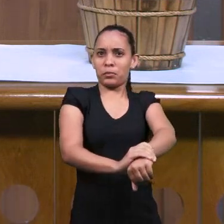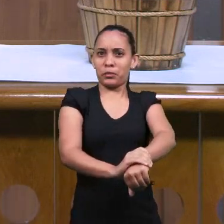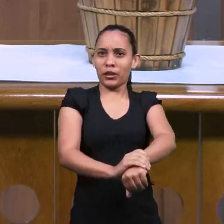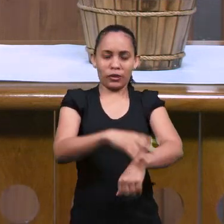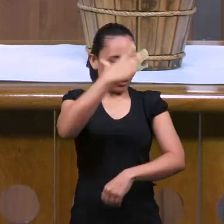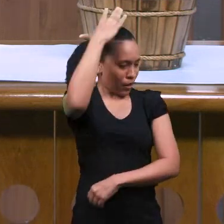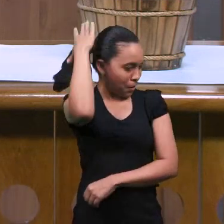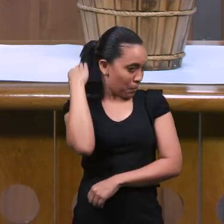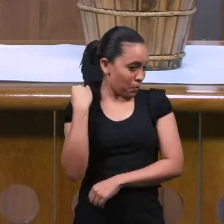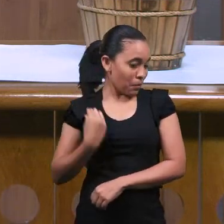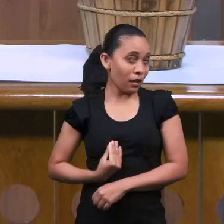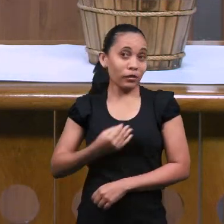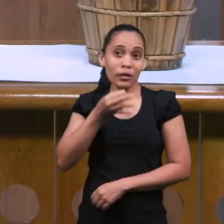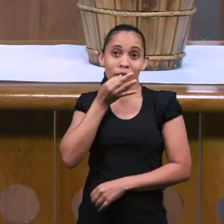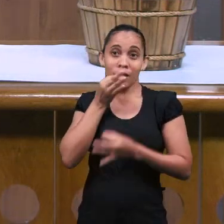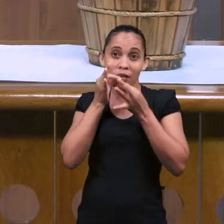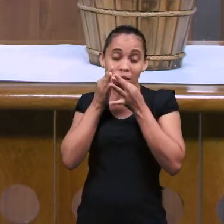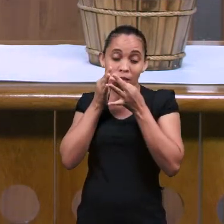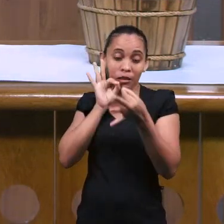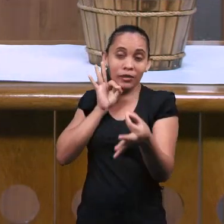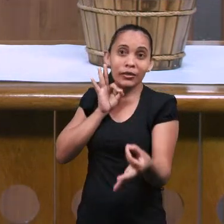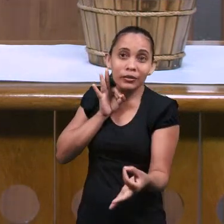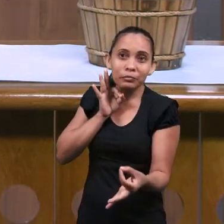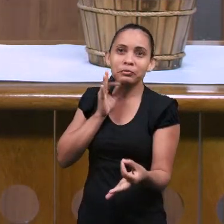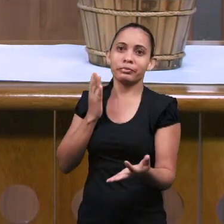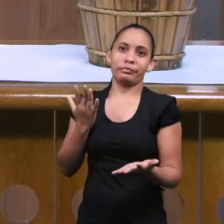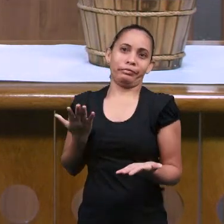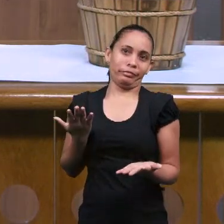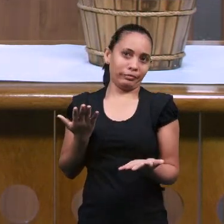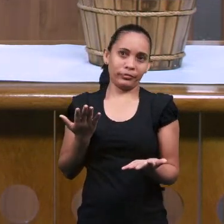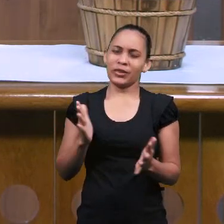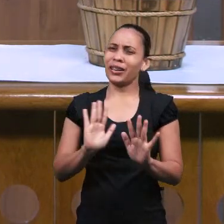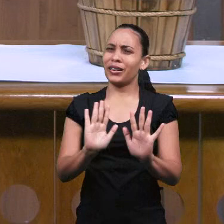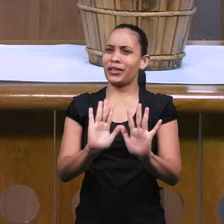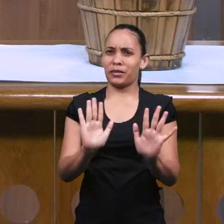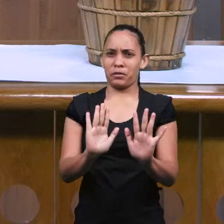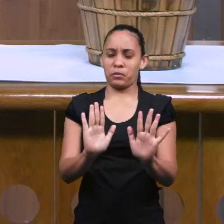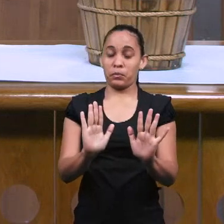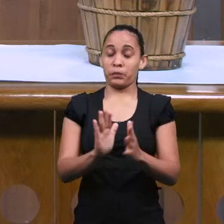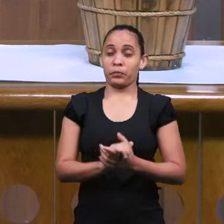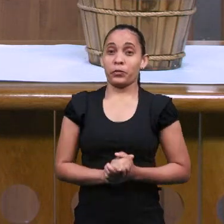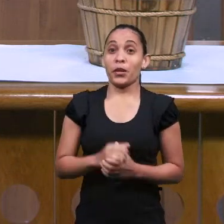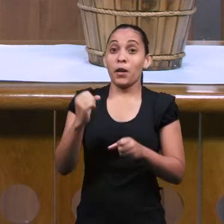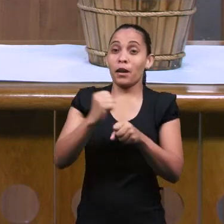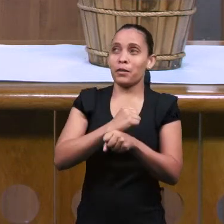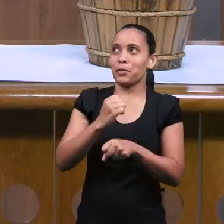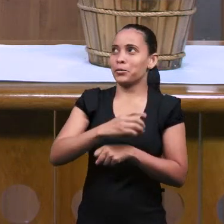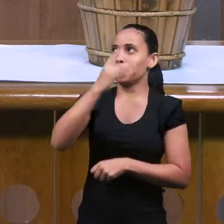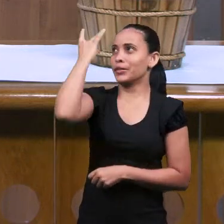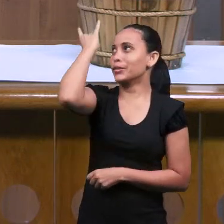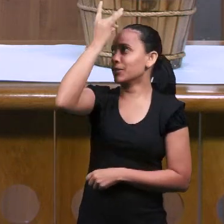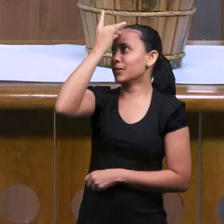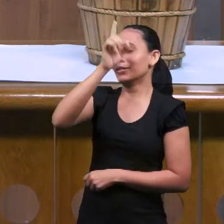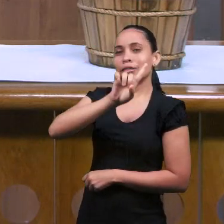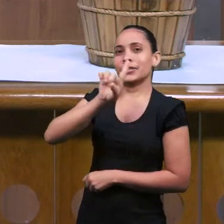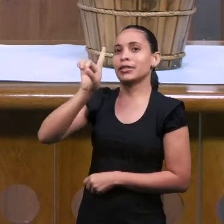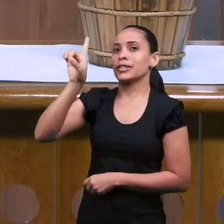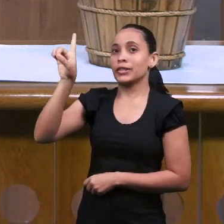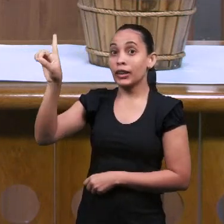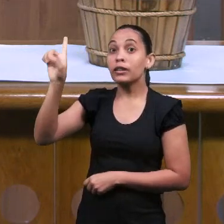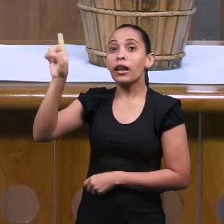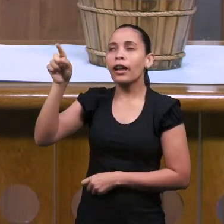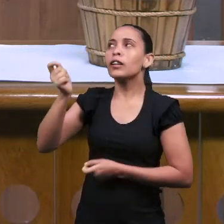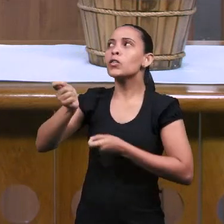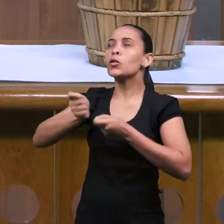Donc, des vêtements longs, des cheveux longs, cela n'existe pas. L'œuvre de l'Esprit, celui qui commande, c'est le